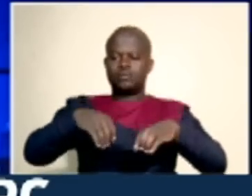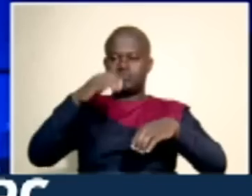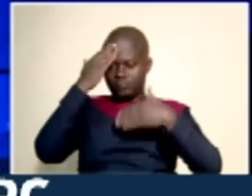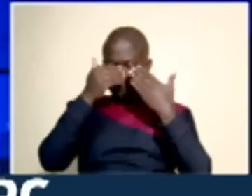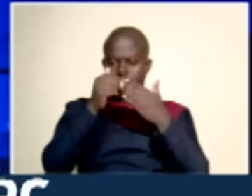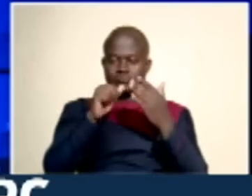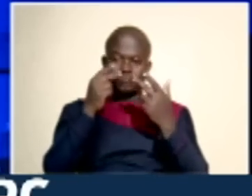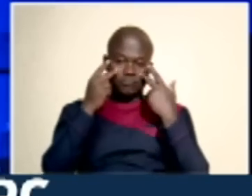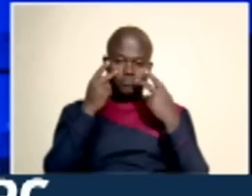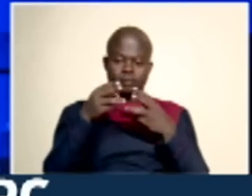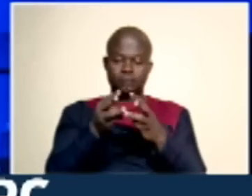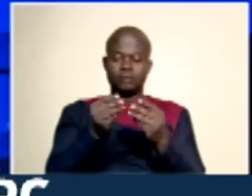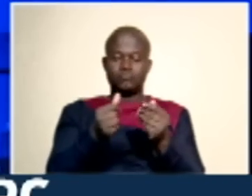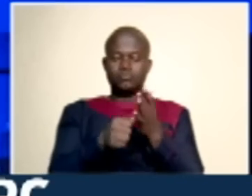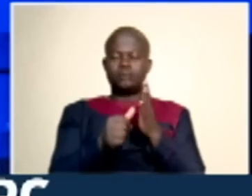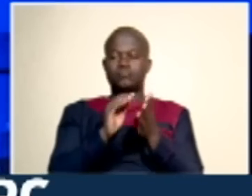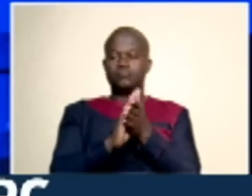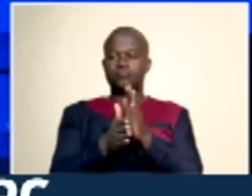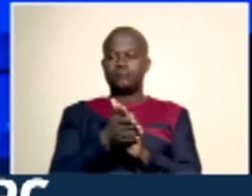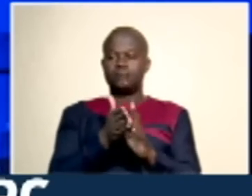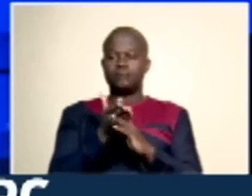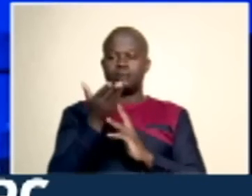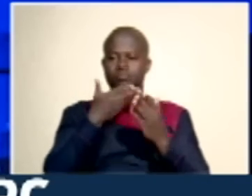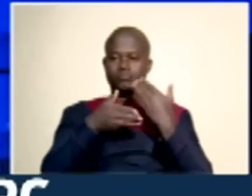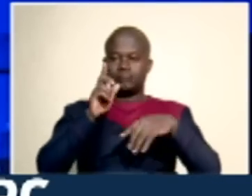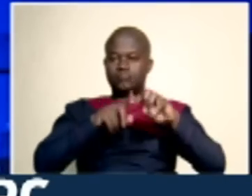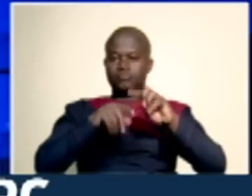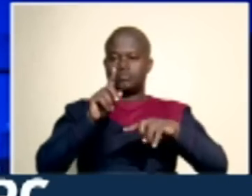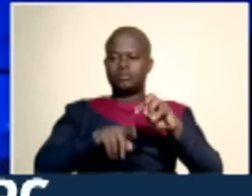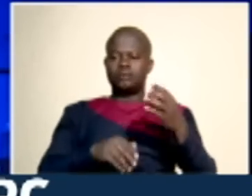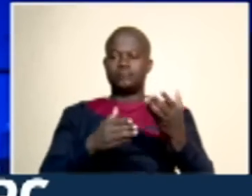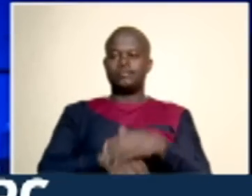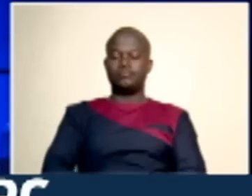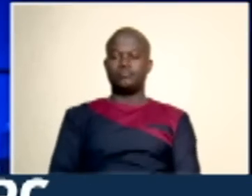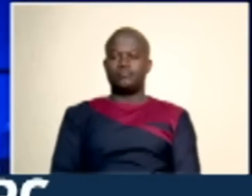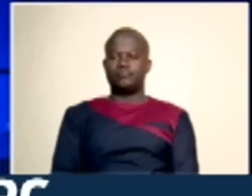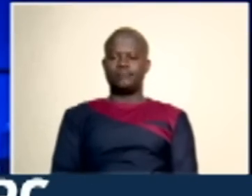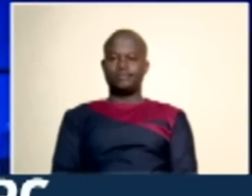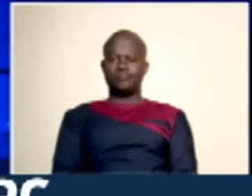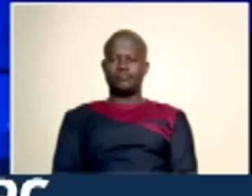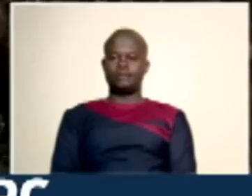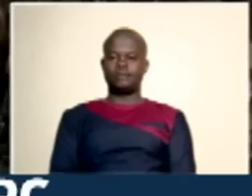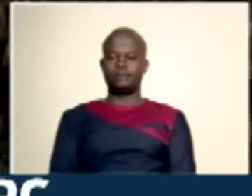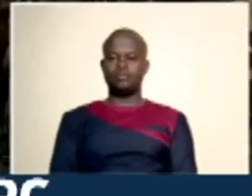kugira ngo haboneke umuturambye binyuze mu biganiro bya politiki ni inkuru tugezweho na Divin Wayo